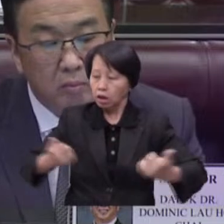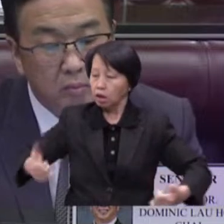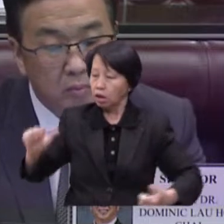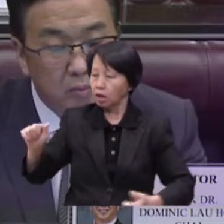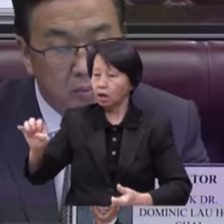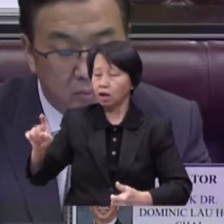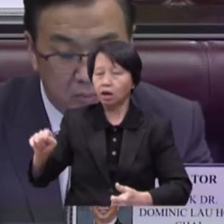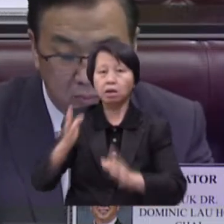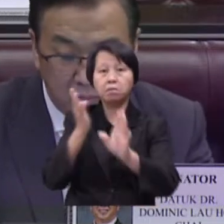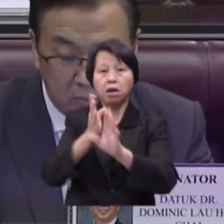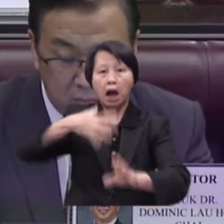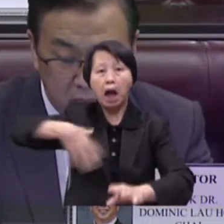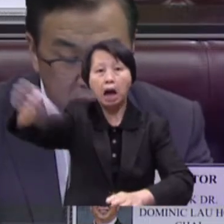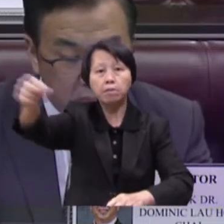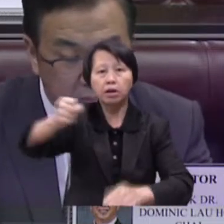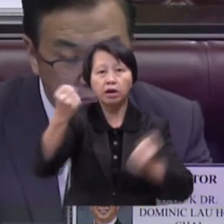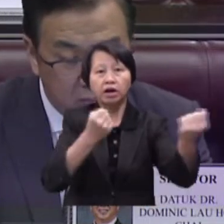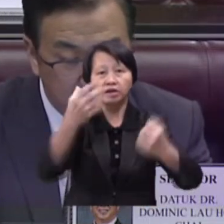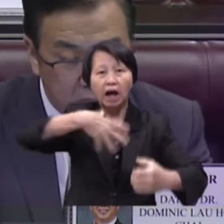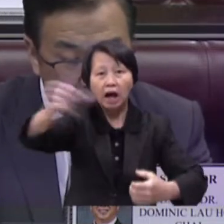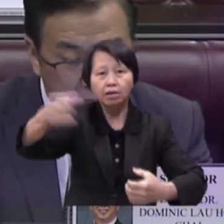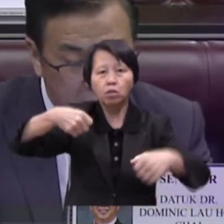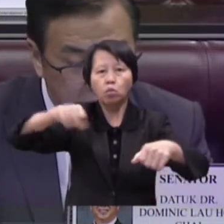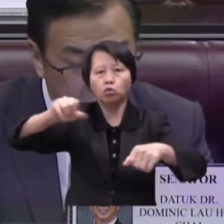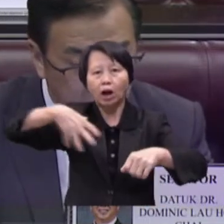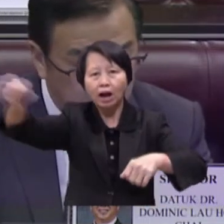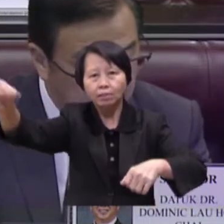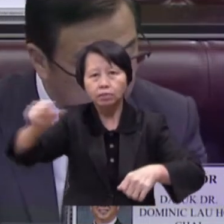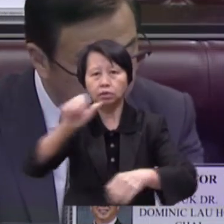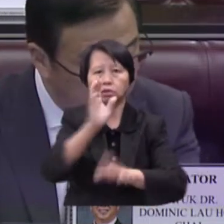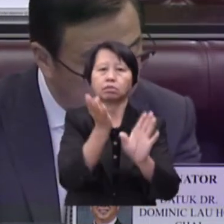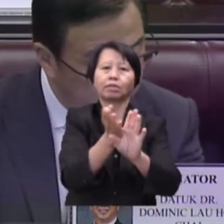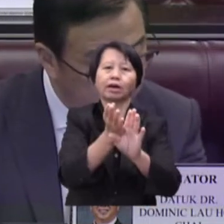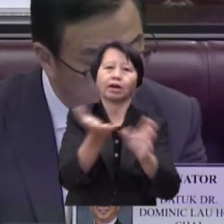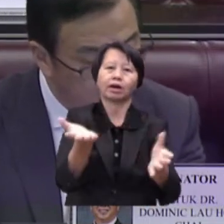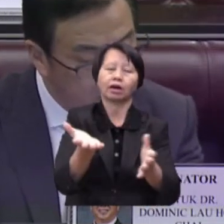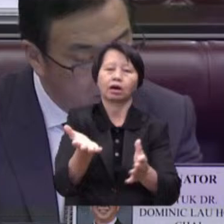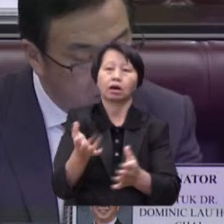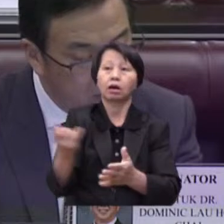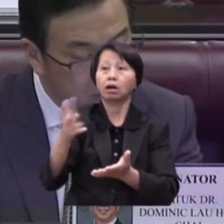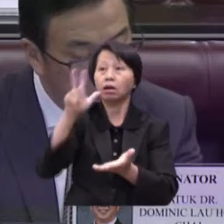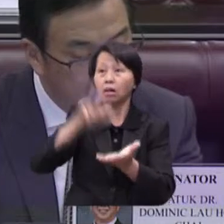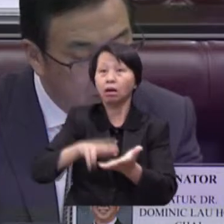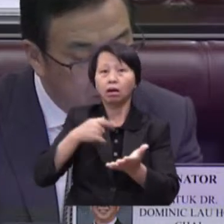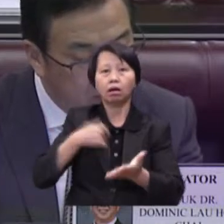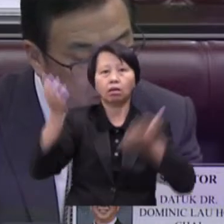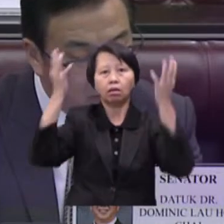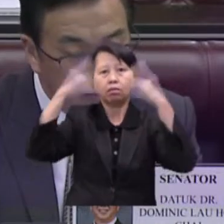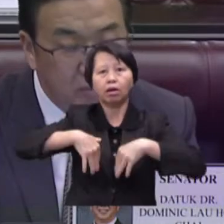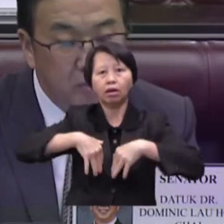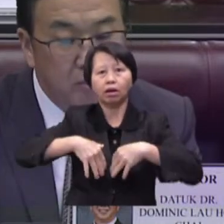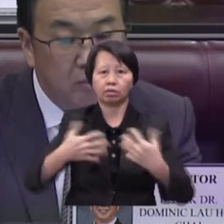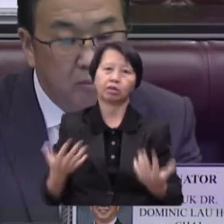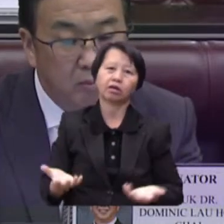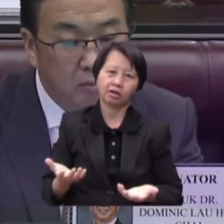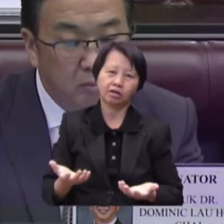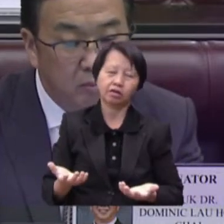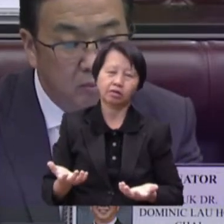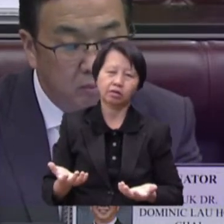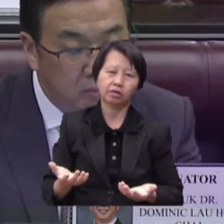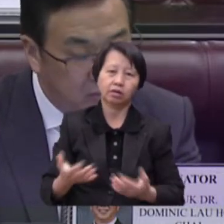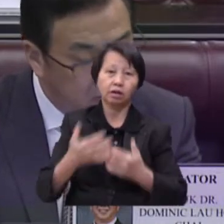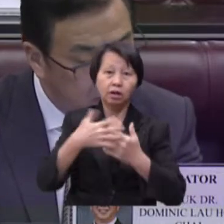kena ambil oleh pihak bank dan akhirnya mereka di klebeng kerap dan sebagainya dan Apakah sebenarnya